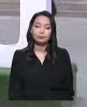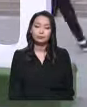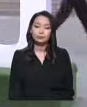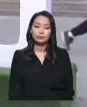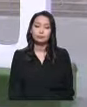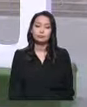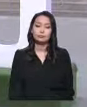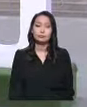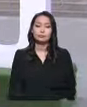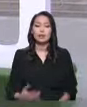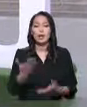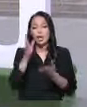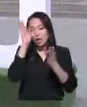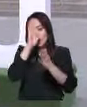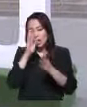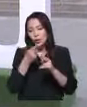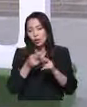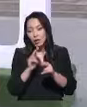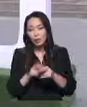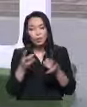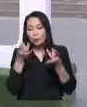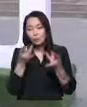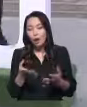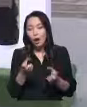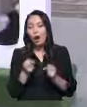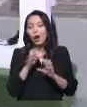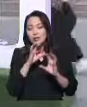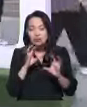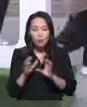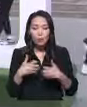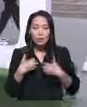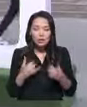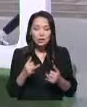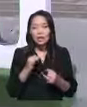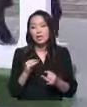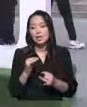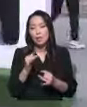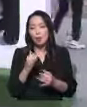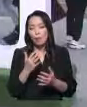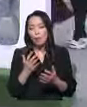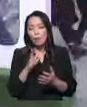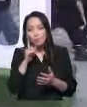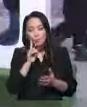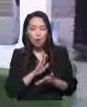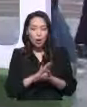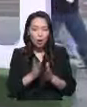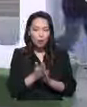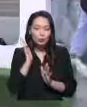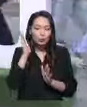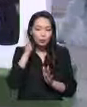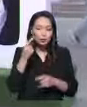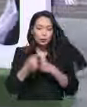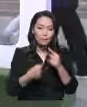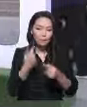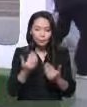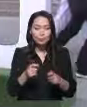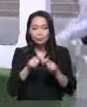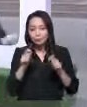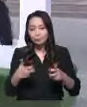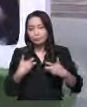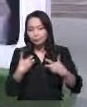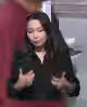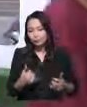Экология – это не просто модное слово, это забота о нашем здоровье и благополучии будущих поколений. Субботник в нашем университете – это наш вклад в создание здоровой и